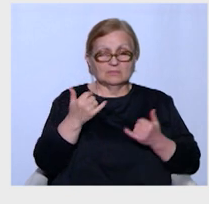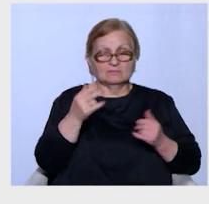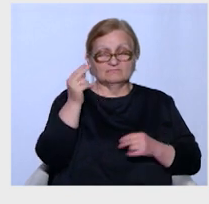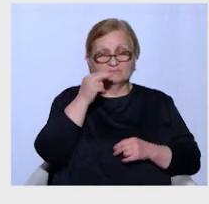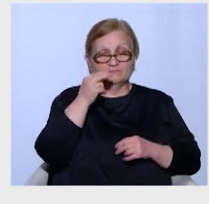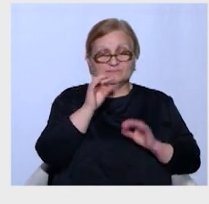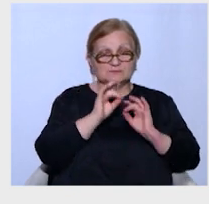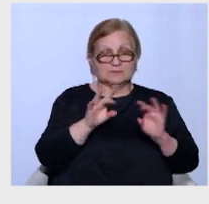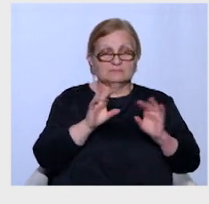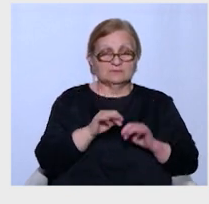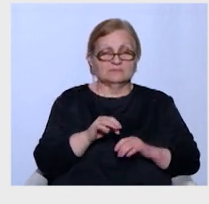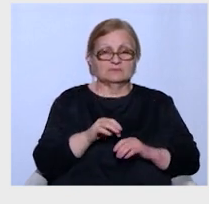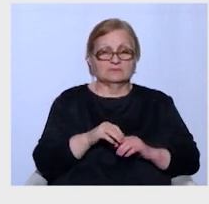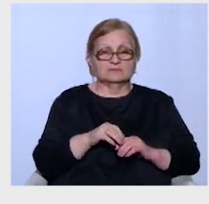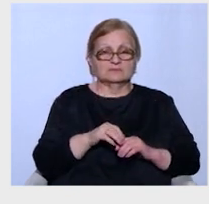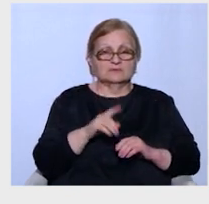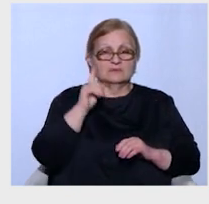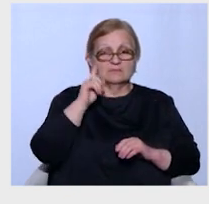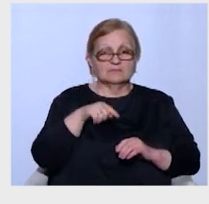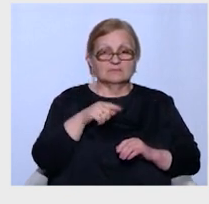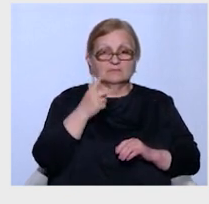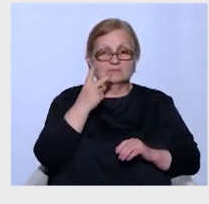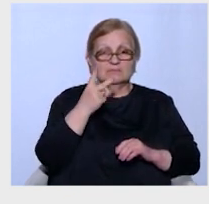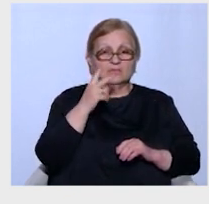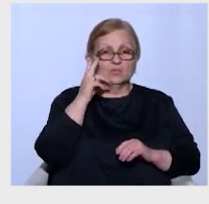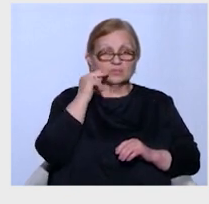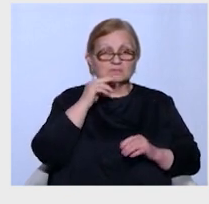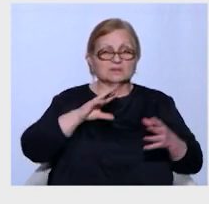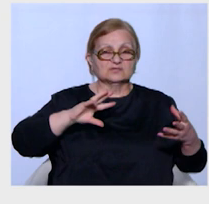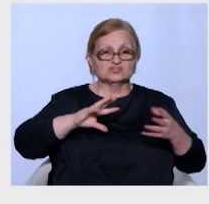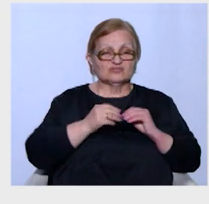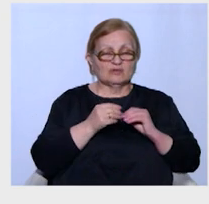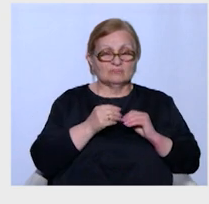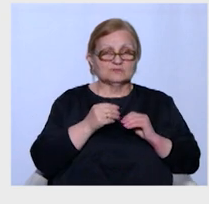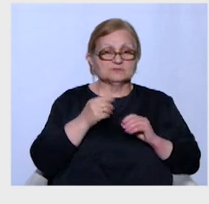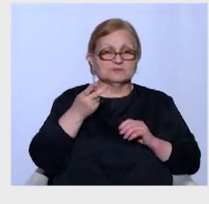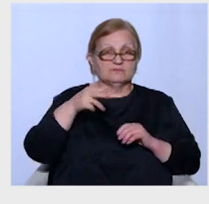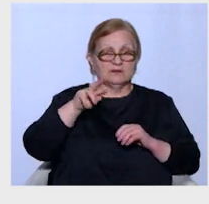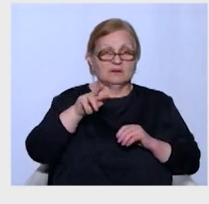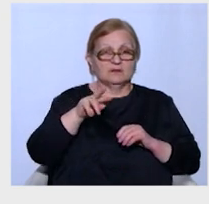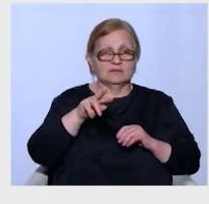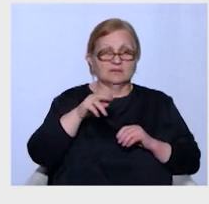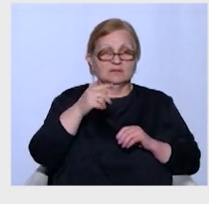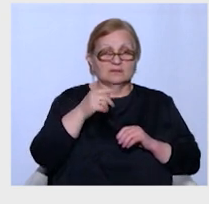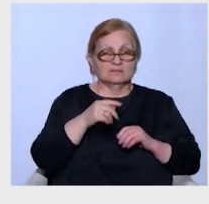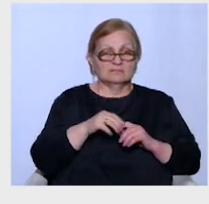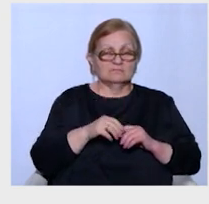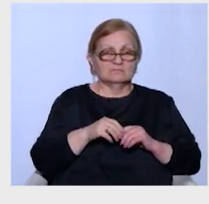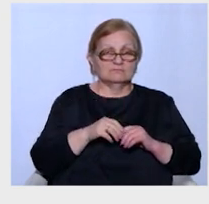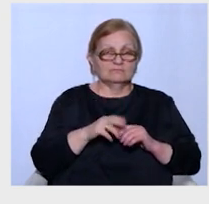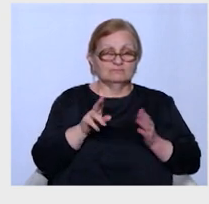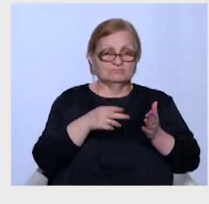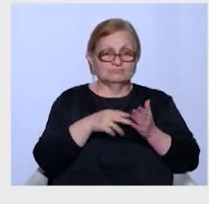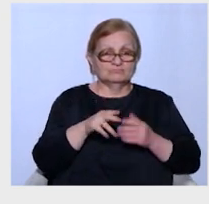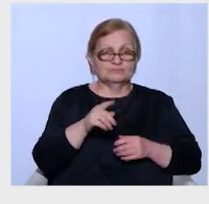კიდევ შევისწავლეთ. ვიცით რომ ორი რიცხვის ჯამის კვადრატი უდრის პირველი გამოვთვალოთ